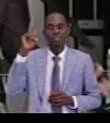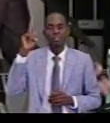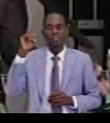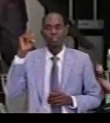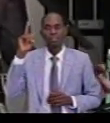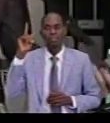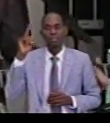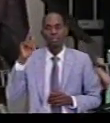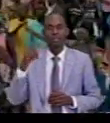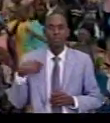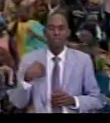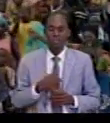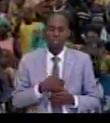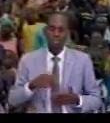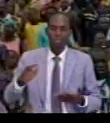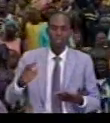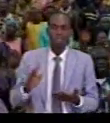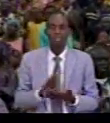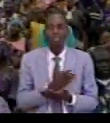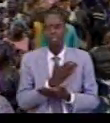l'adorer. Nous chantons